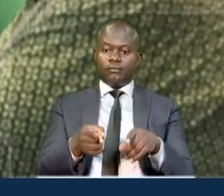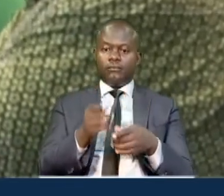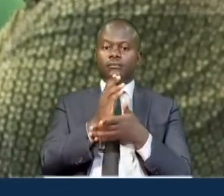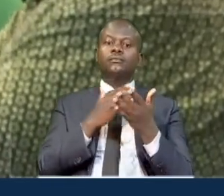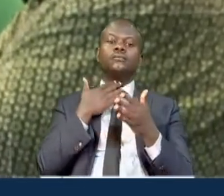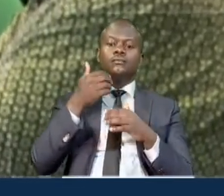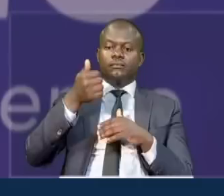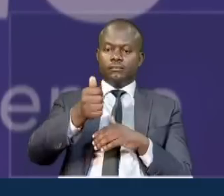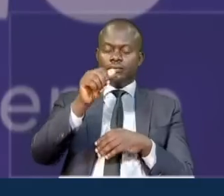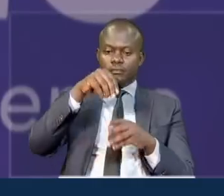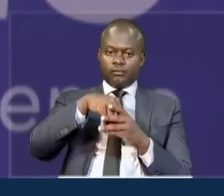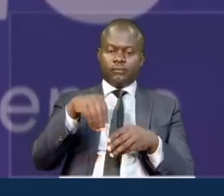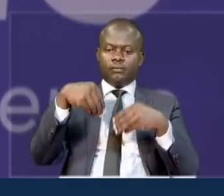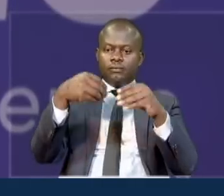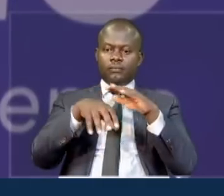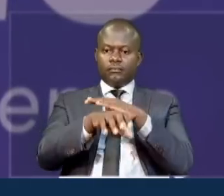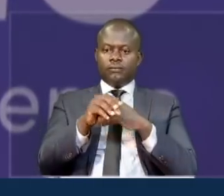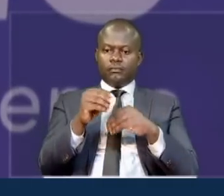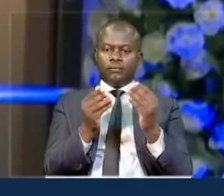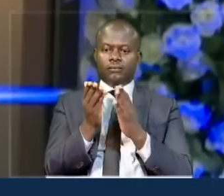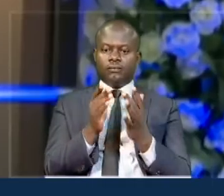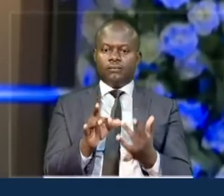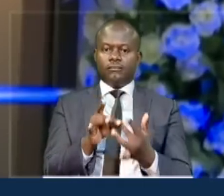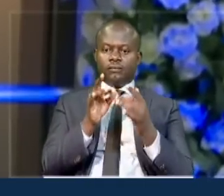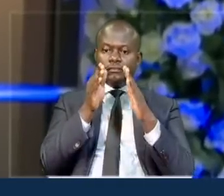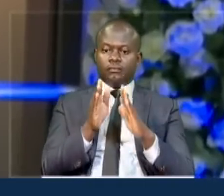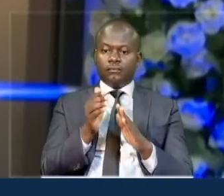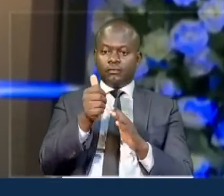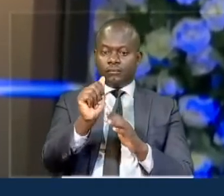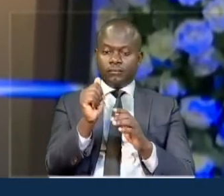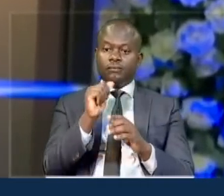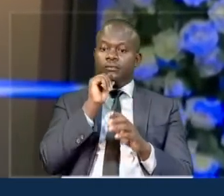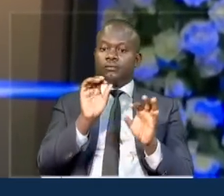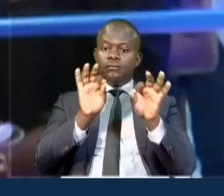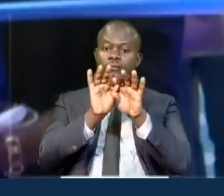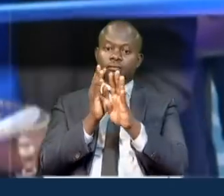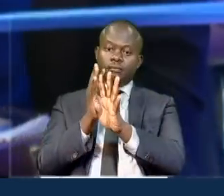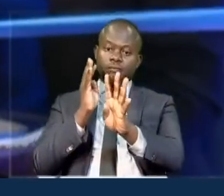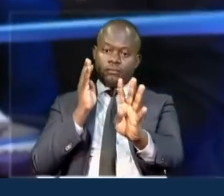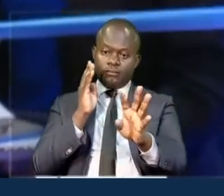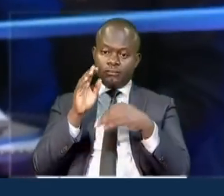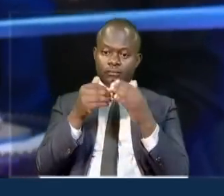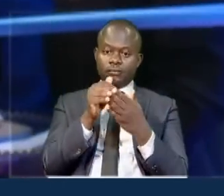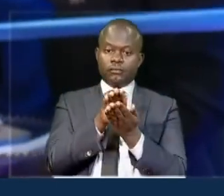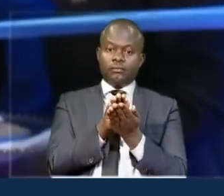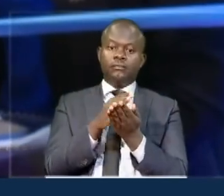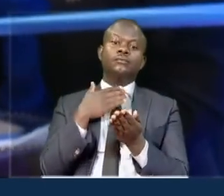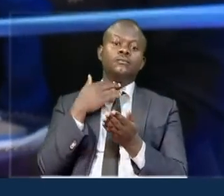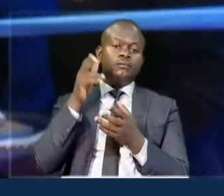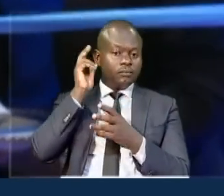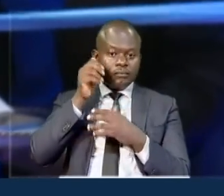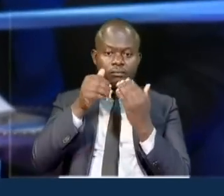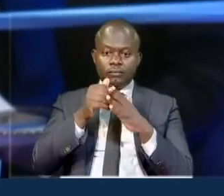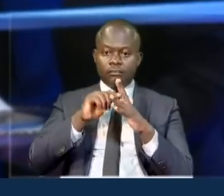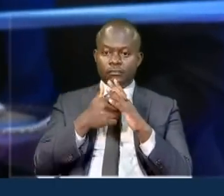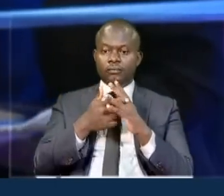byifuzo byabo birimo no guhabwa ishami ritanga serivisi yihariye ku muntu ku giti cye atagombye gutonda umurongo, iyi banki yumvise icyifuzo cyabo